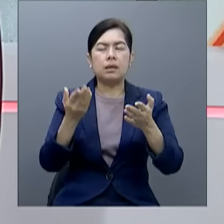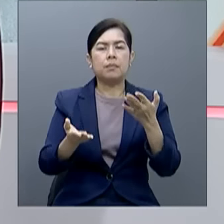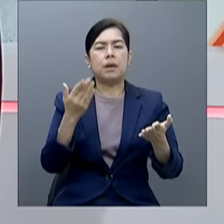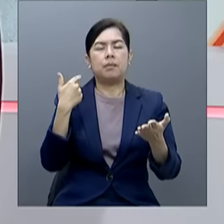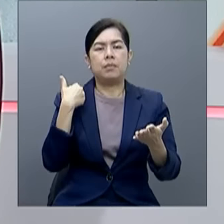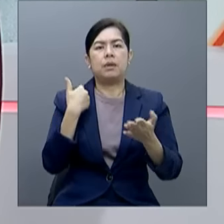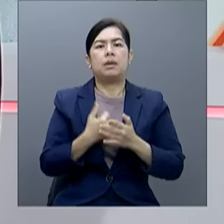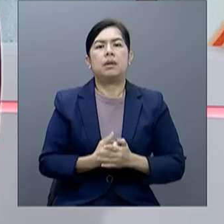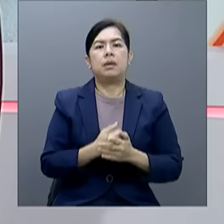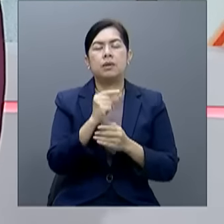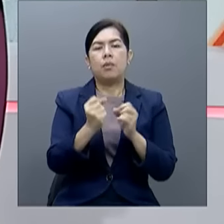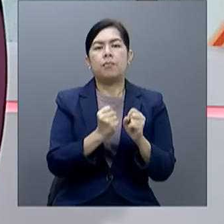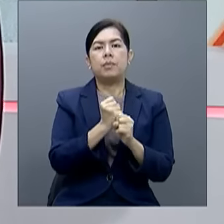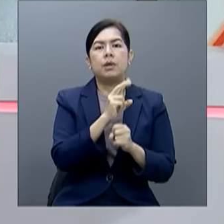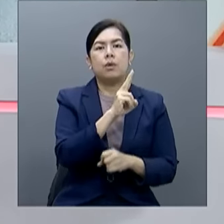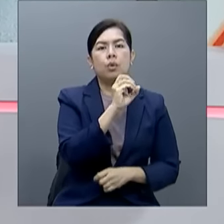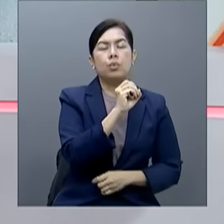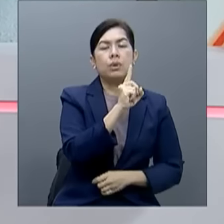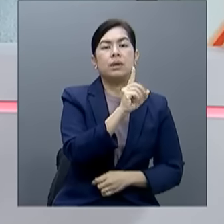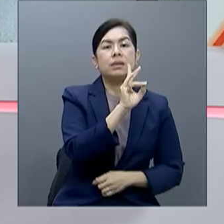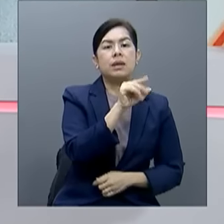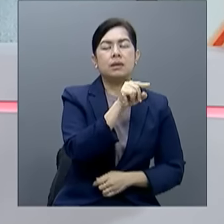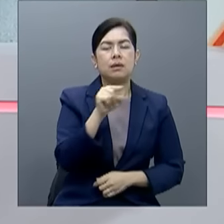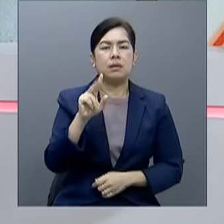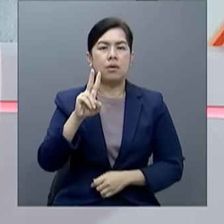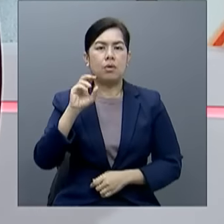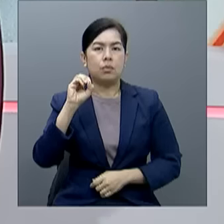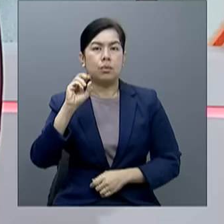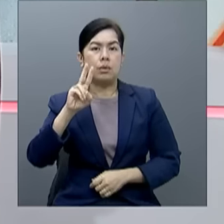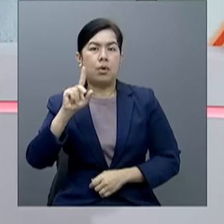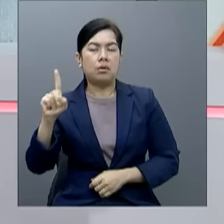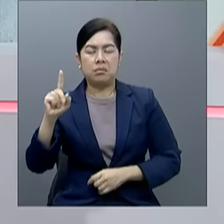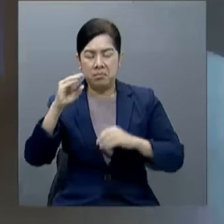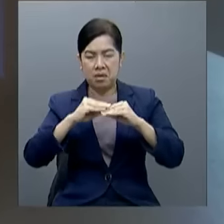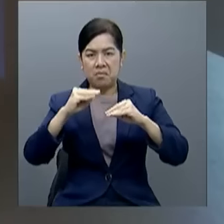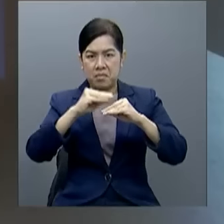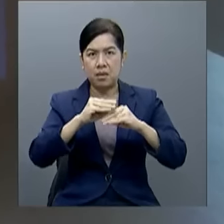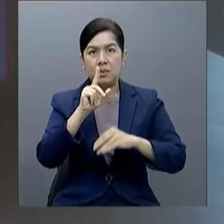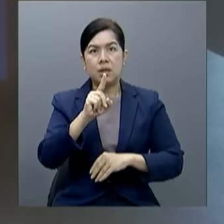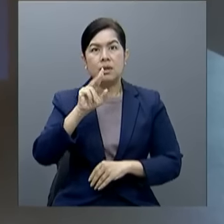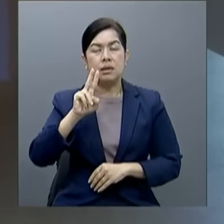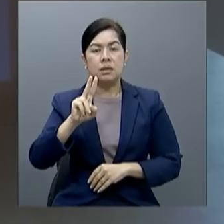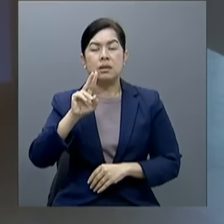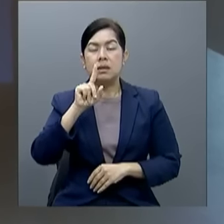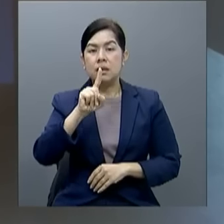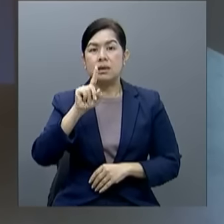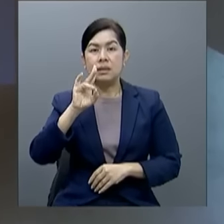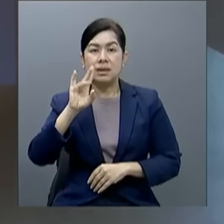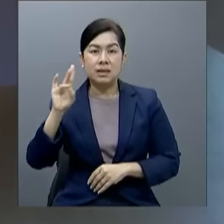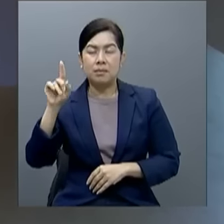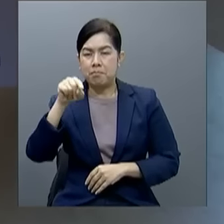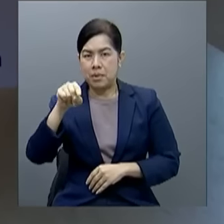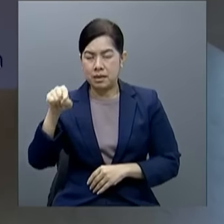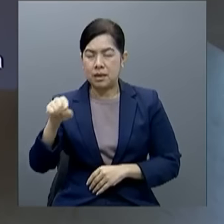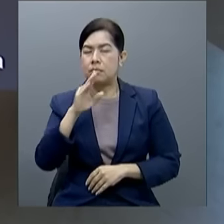ปี2017ถึง2021เพิ่มขึ้นถึง 177% ค่ะเมื่อเทียบกับสถิติในปี